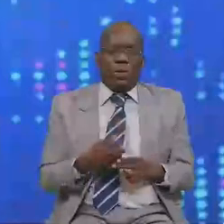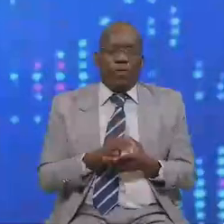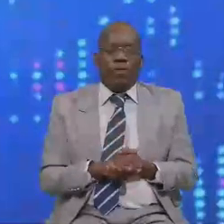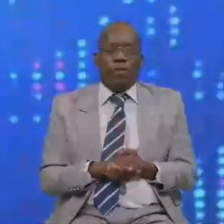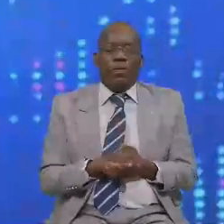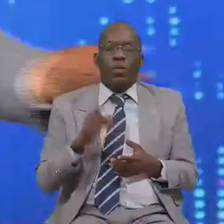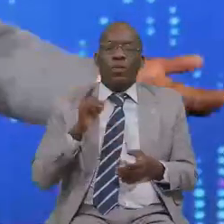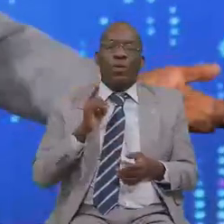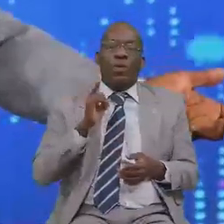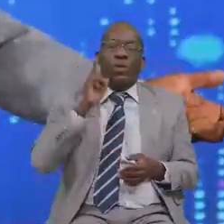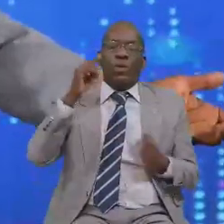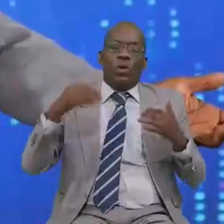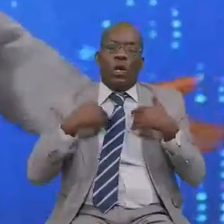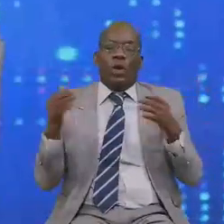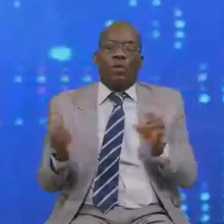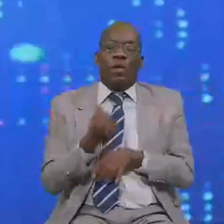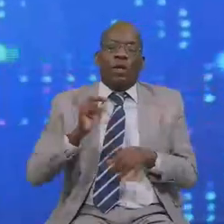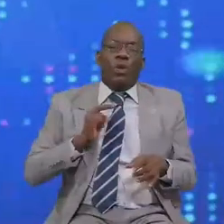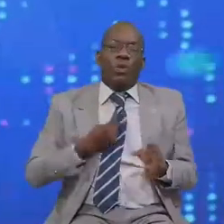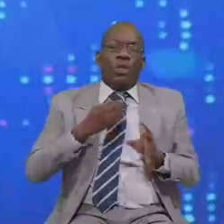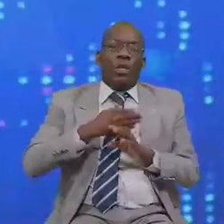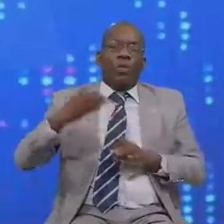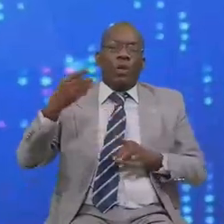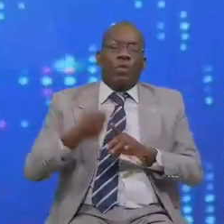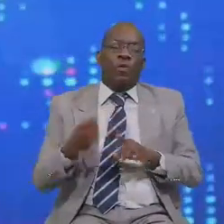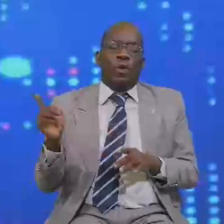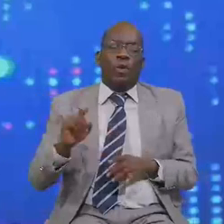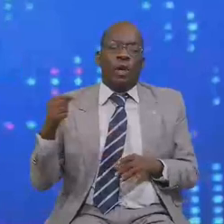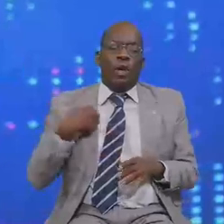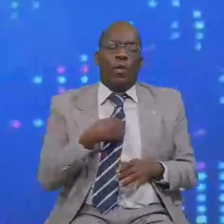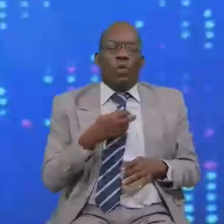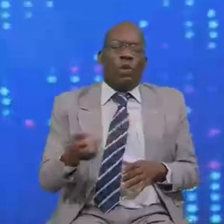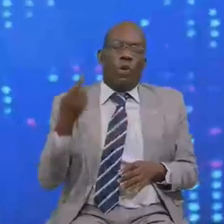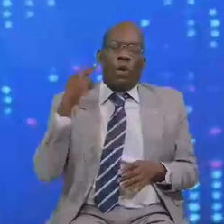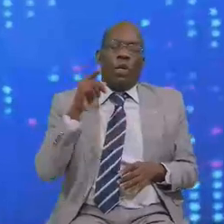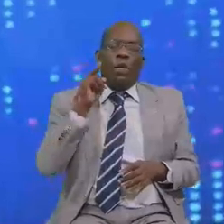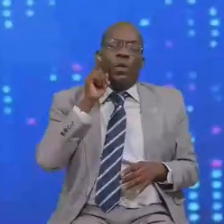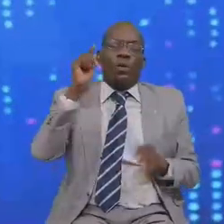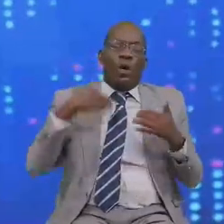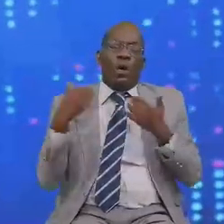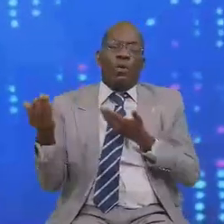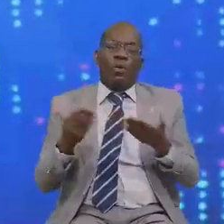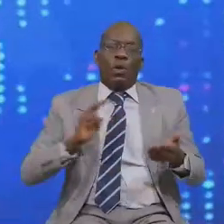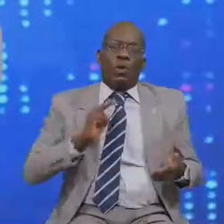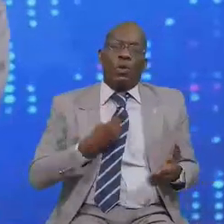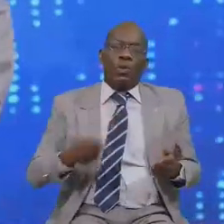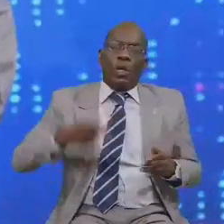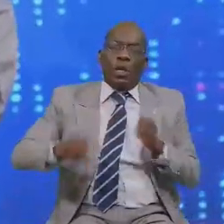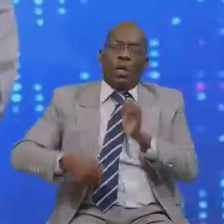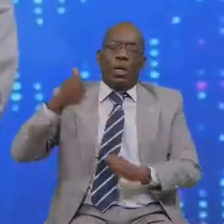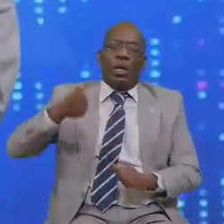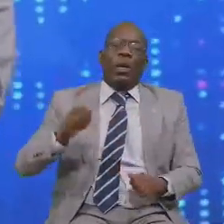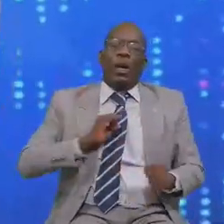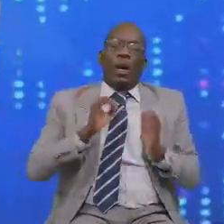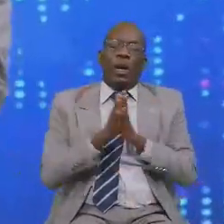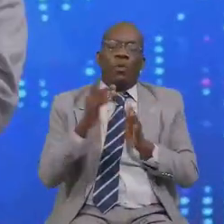tu nous as enlevé de là où nous étions et tu nous amènes plus haut. Et je prie pour chacun, fils et